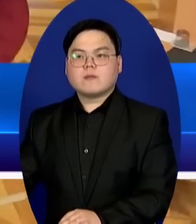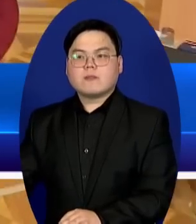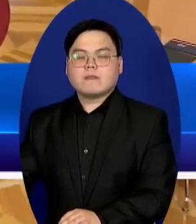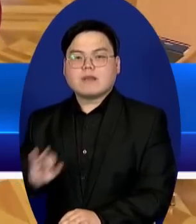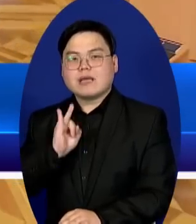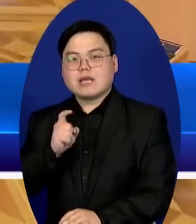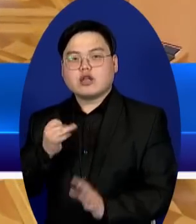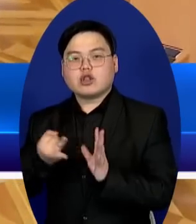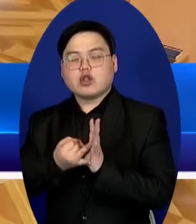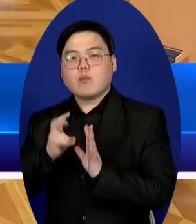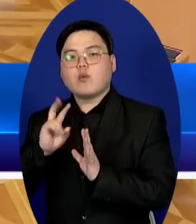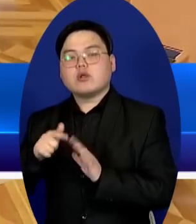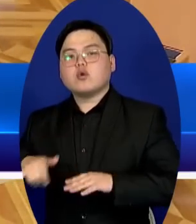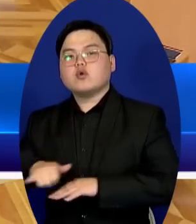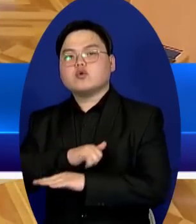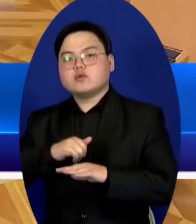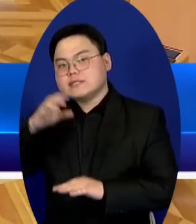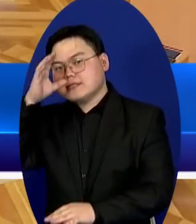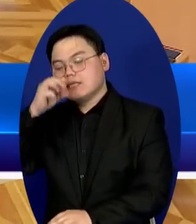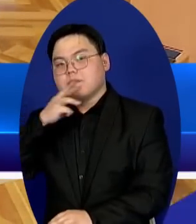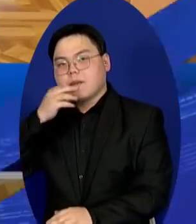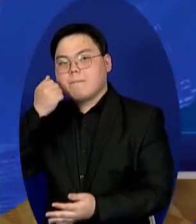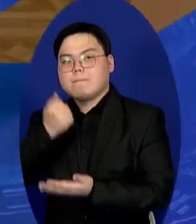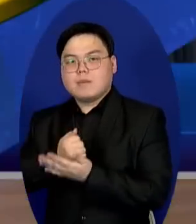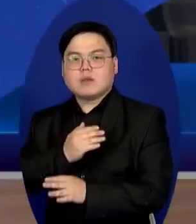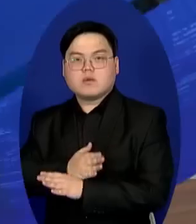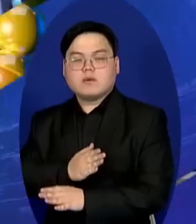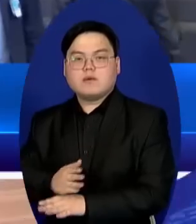Долоогийн бүлгийн орнуудын гадаад хэргийн сайд нар мэдэгдэл батллаа.